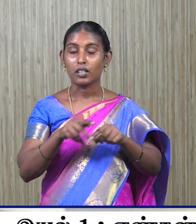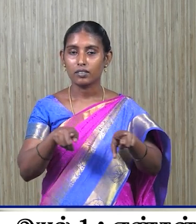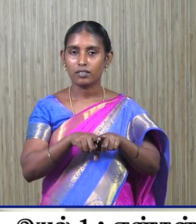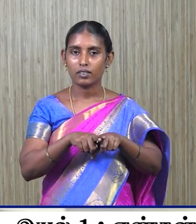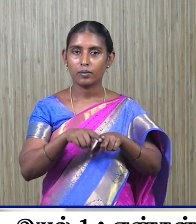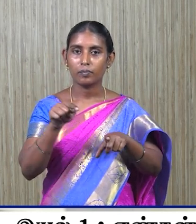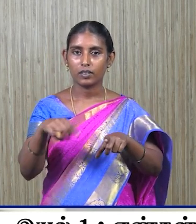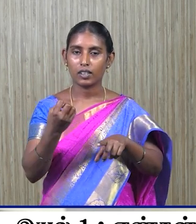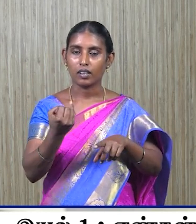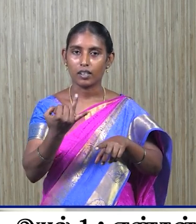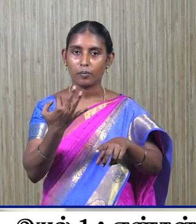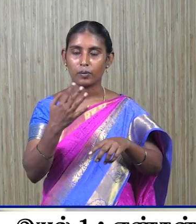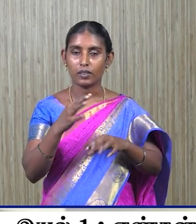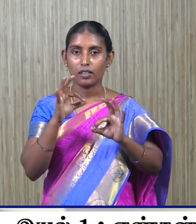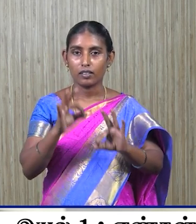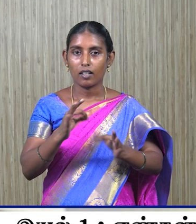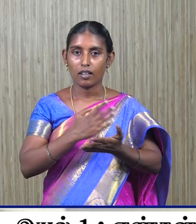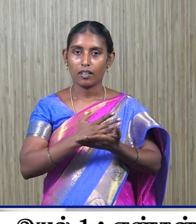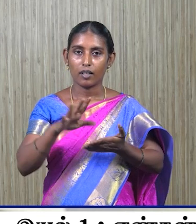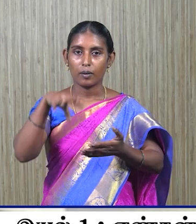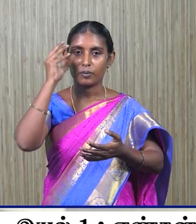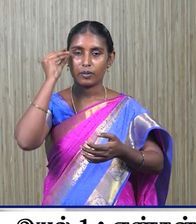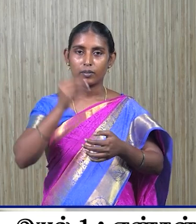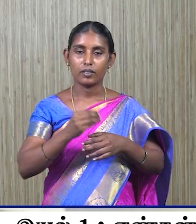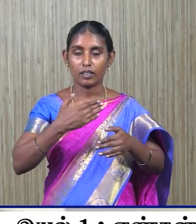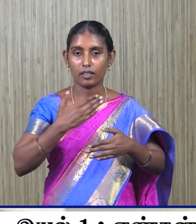ஆகவே இந்த எண்களை பற்றி தெளிவாக நாம் புரிந்து கொண்டால்